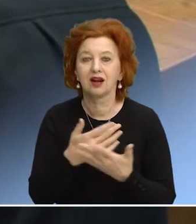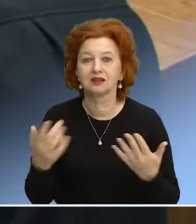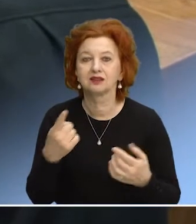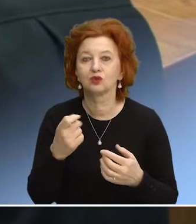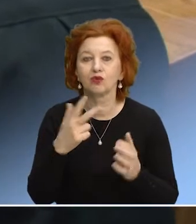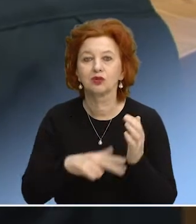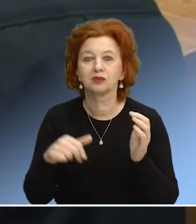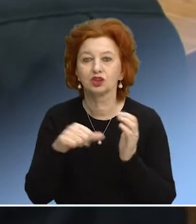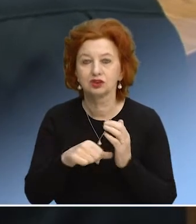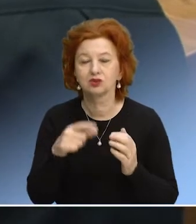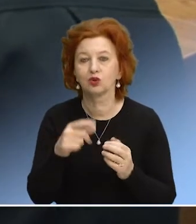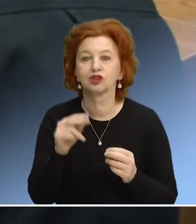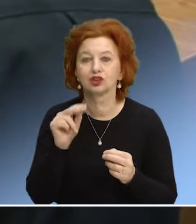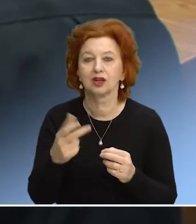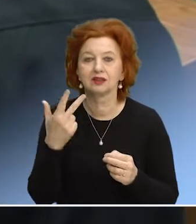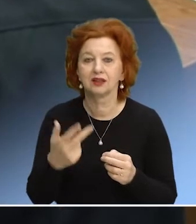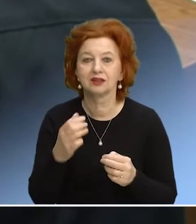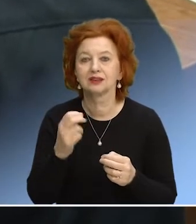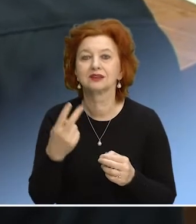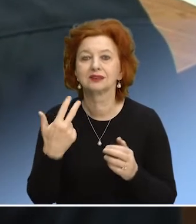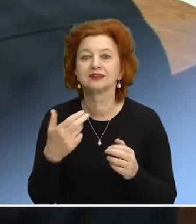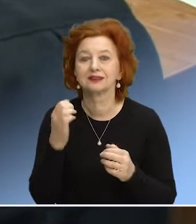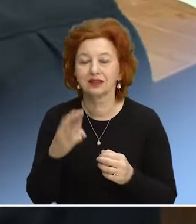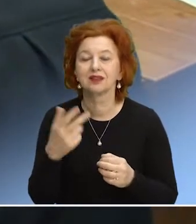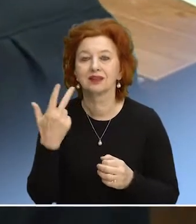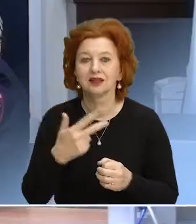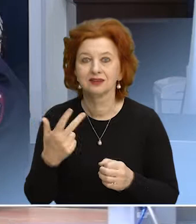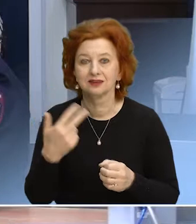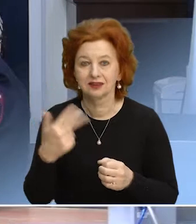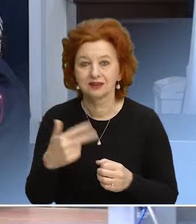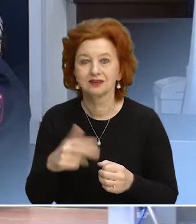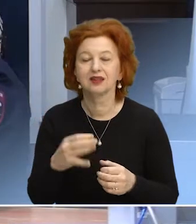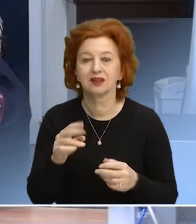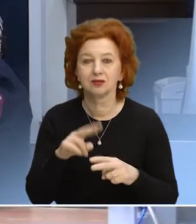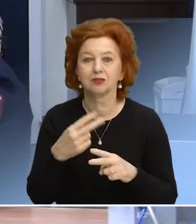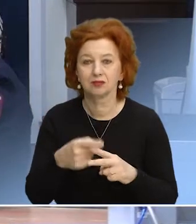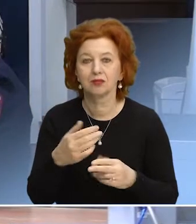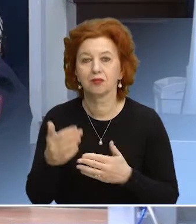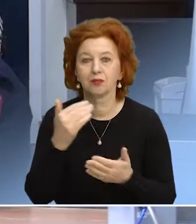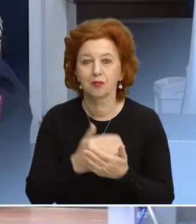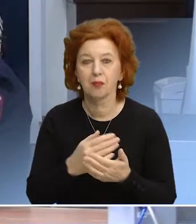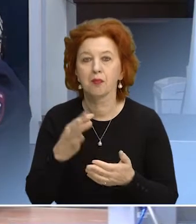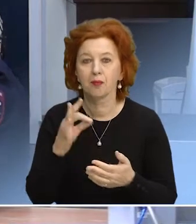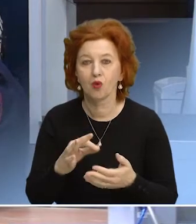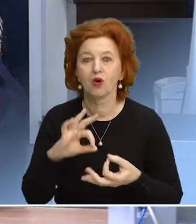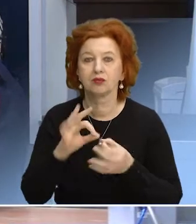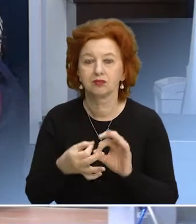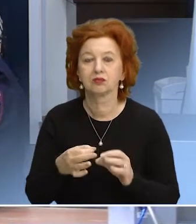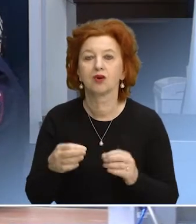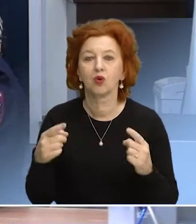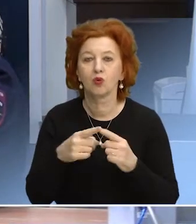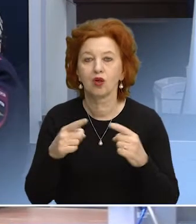статьи 186, а также частью 3 статьи 30, части 4 статьи 228 примечание